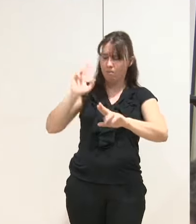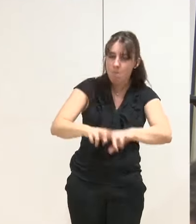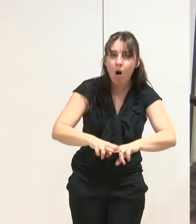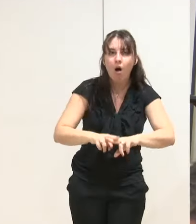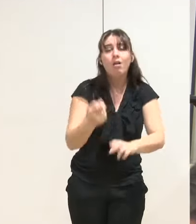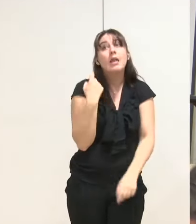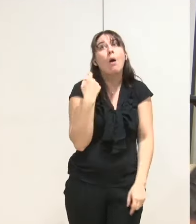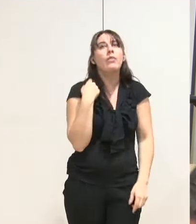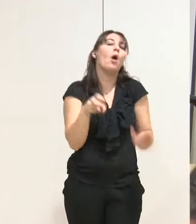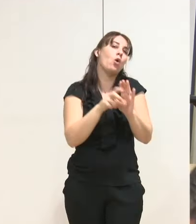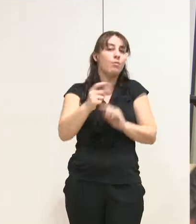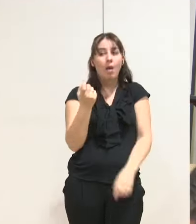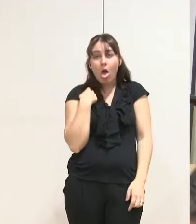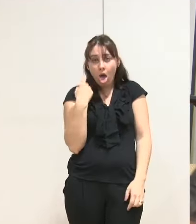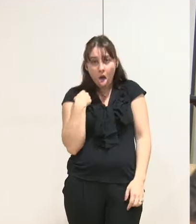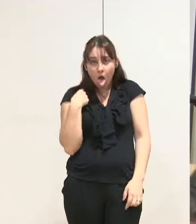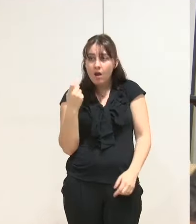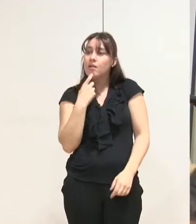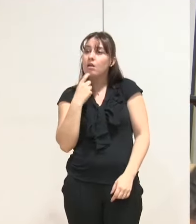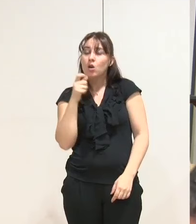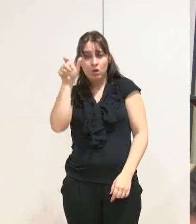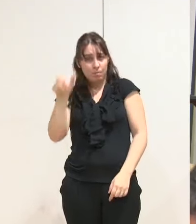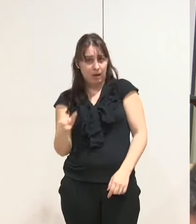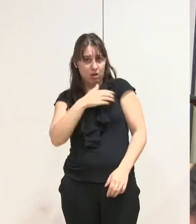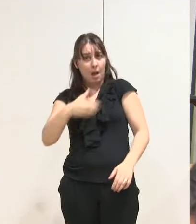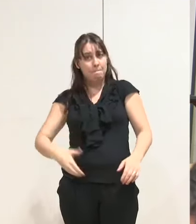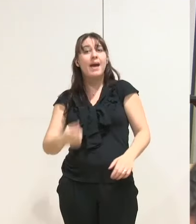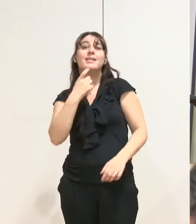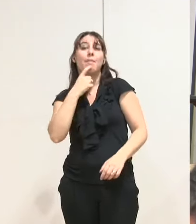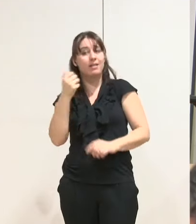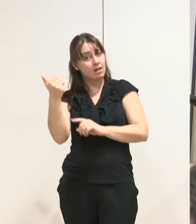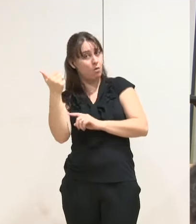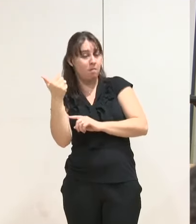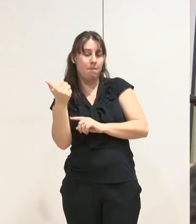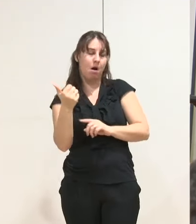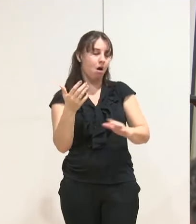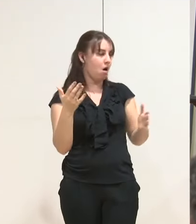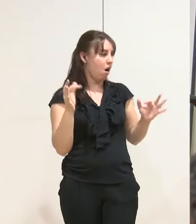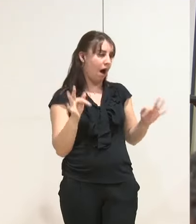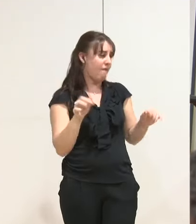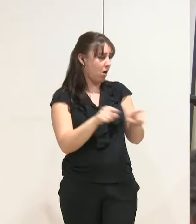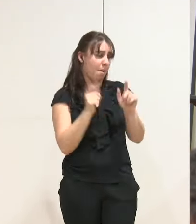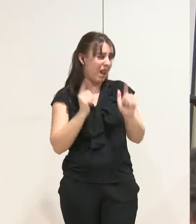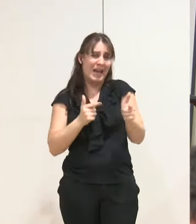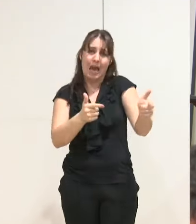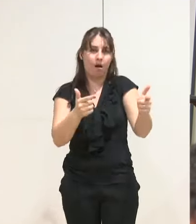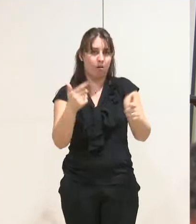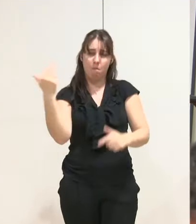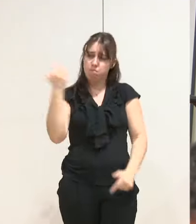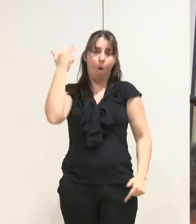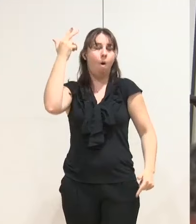c'est pas grenobble mais c'est pareil d'ailleurs le le maire de de Saint-Martin a dit que c'était un acte de guerre et c'est vrai